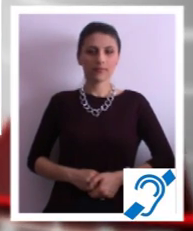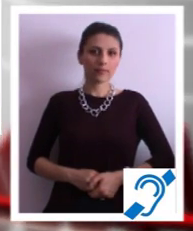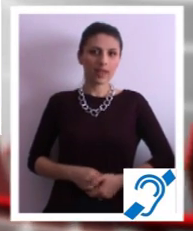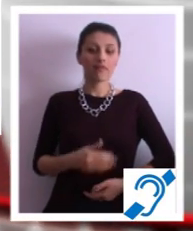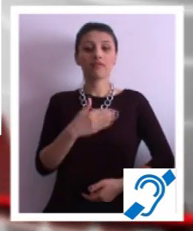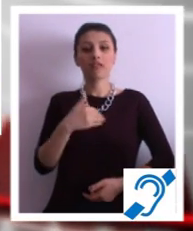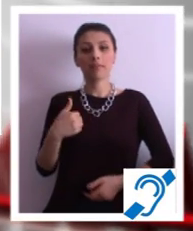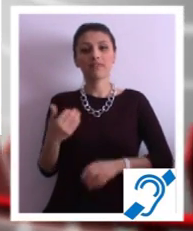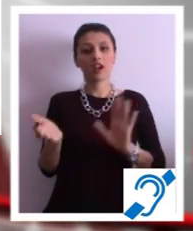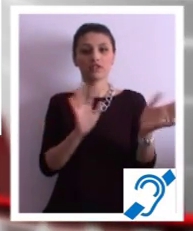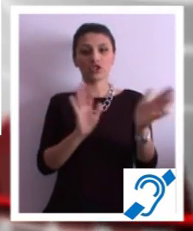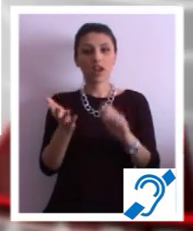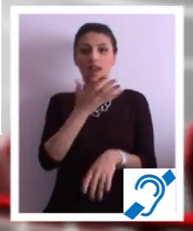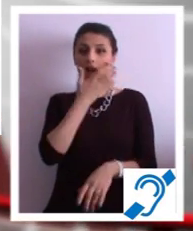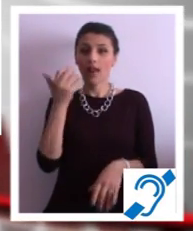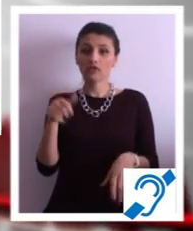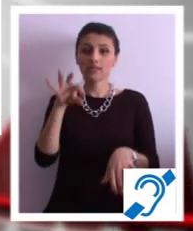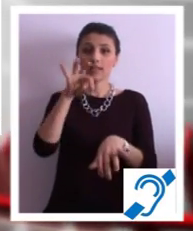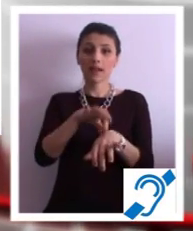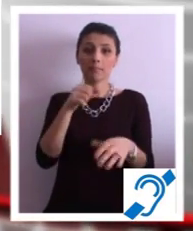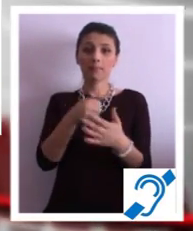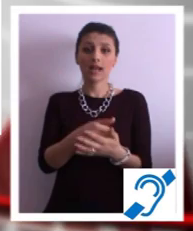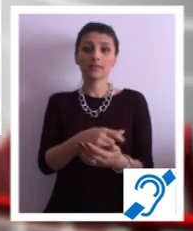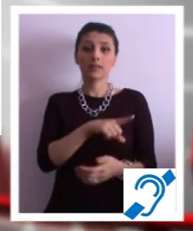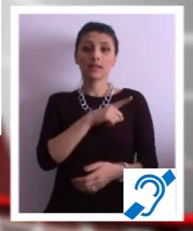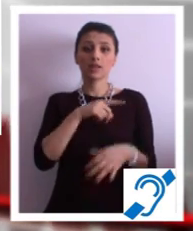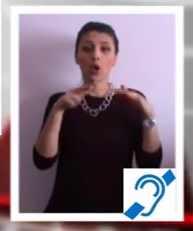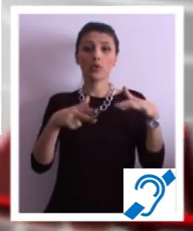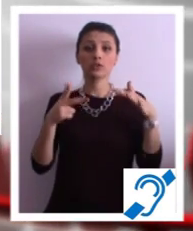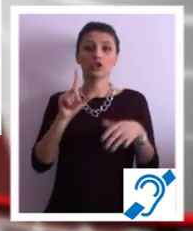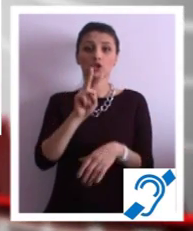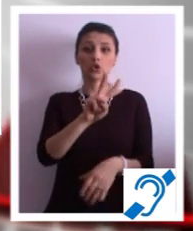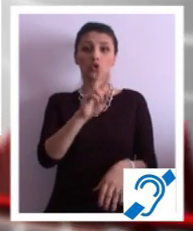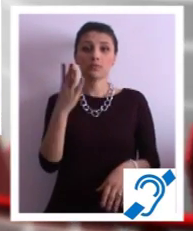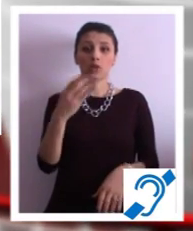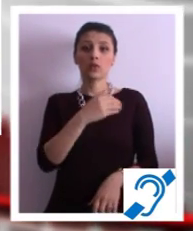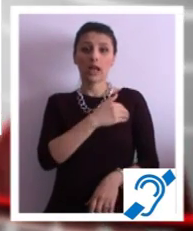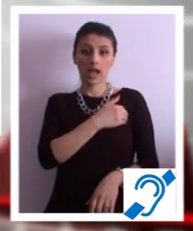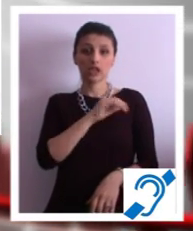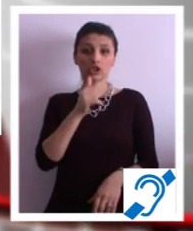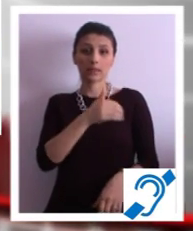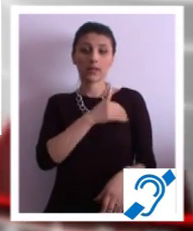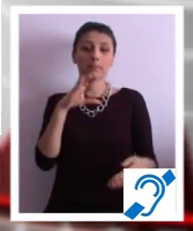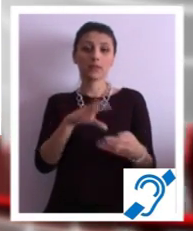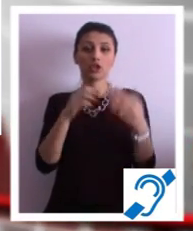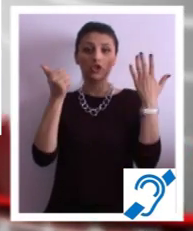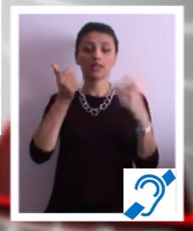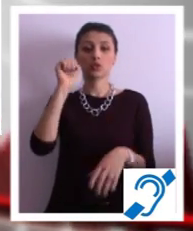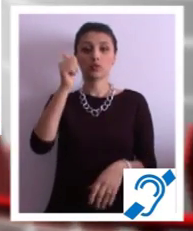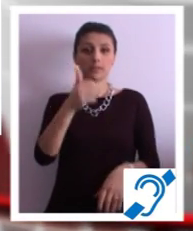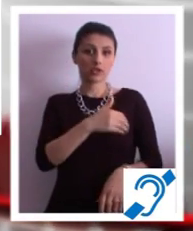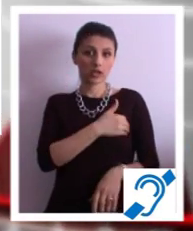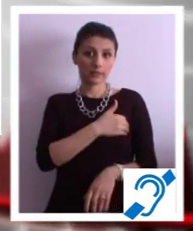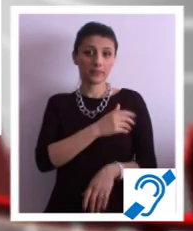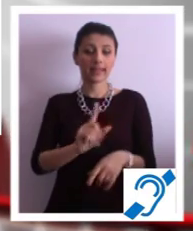Vremea va fi deosebit de caldă pentru această dată, cu maxime cuprinse între 18 și 24 de grade și minime între 6 și 11